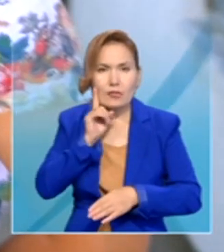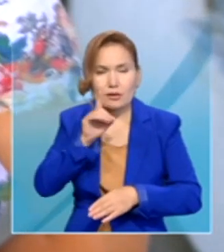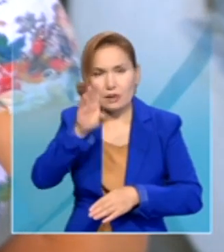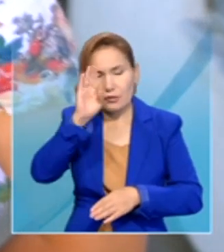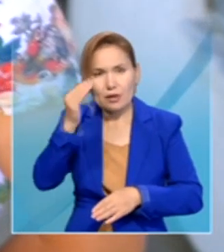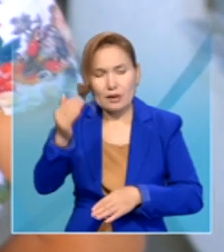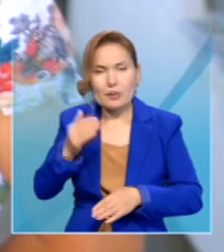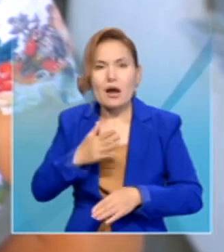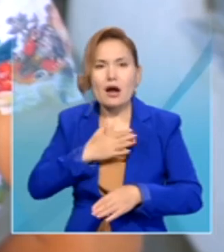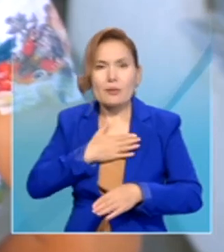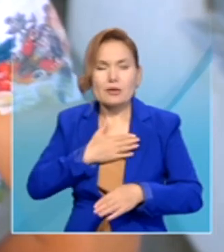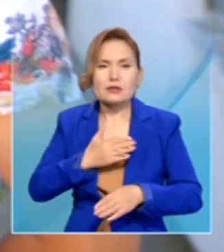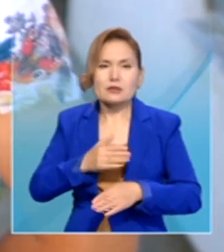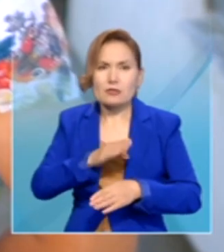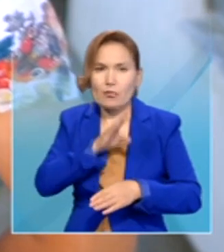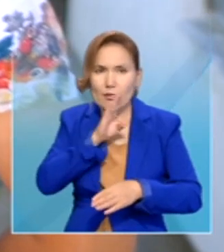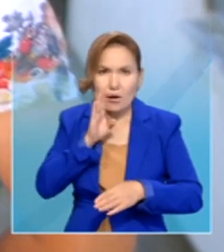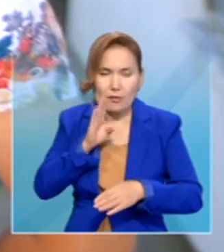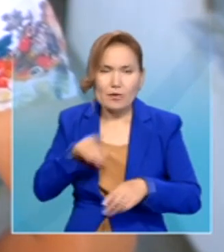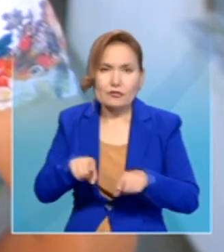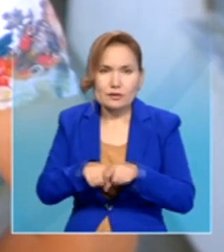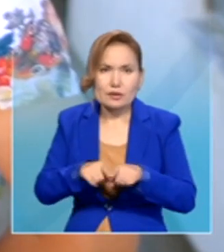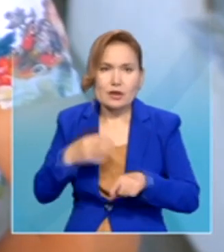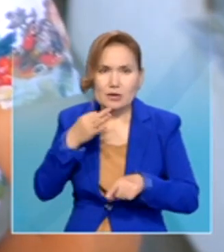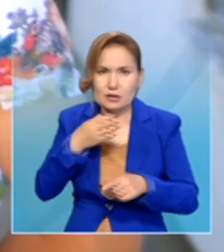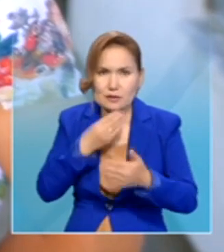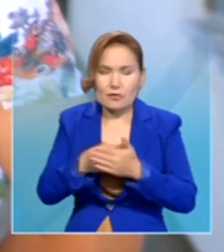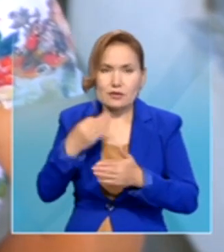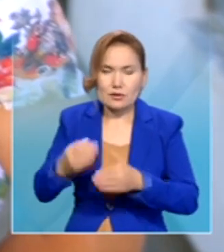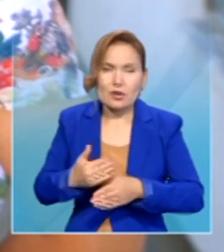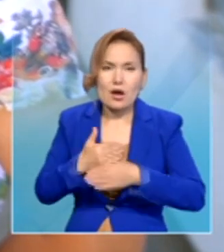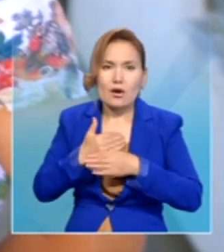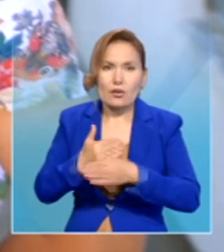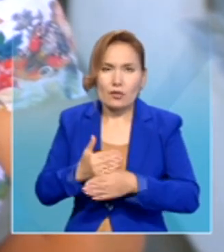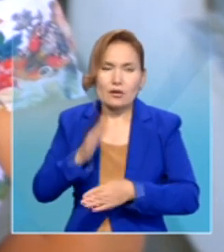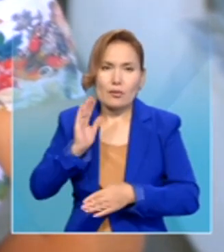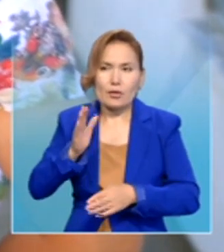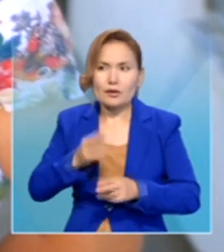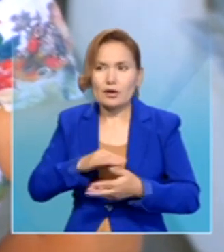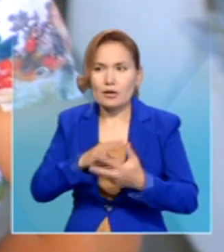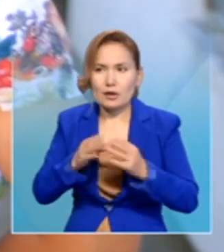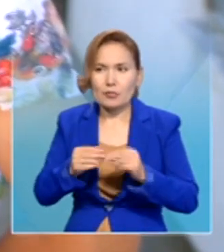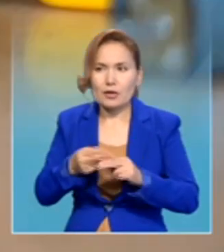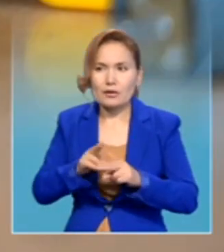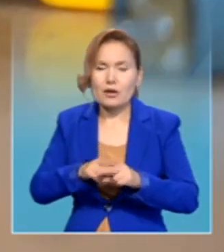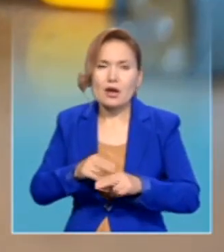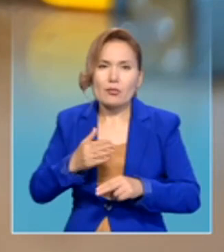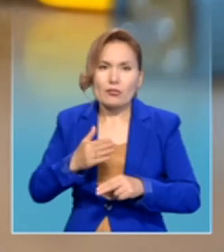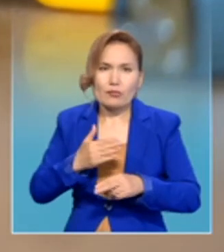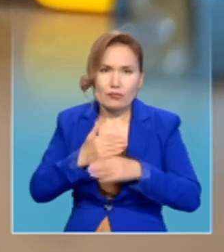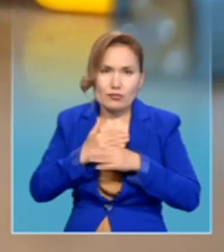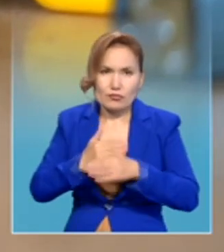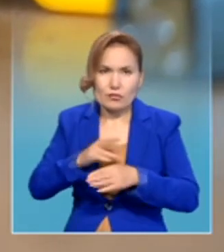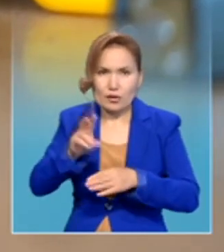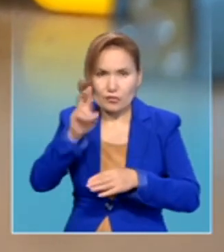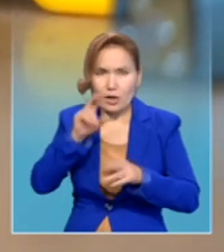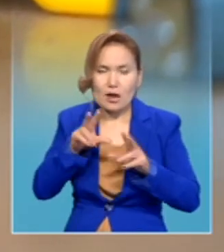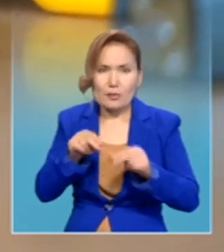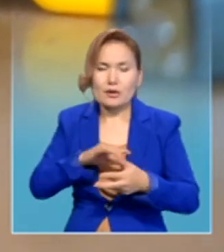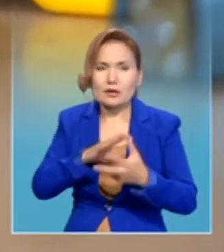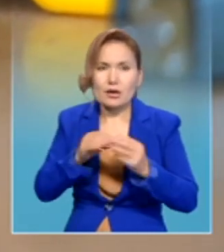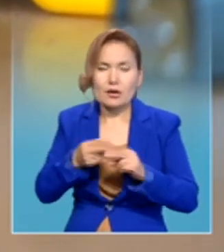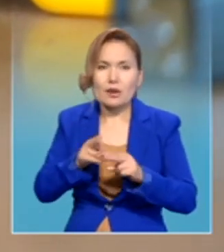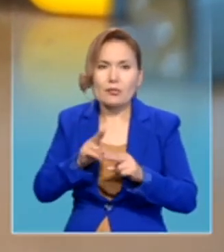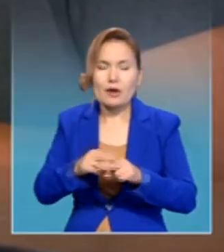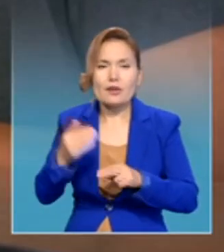Арғы райда қолдаймыз енді ата-ана ретінде. Мемлекеттің қолдауында жүгініп отырмыз. Мұхамеджан әзірге ісін қолындағы